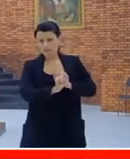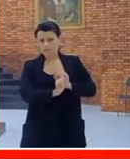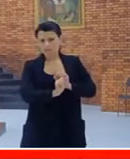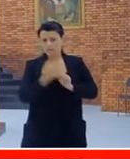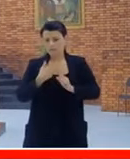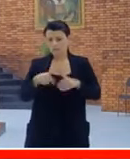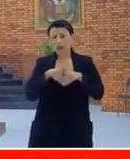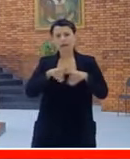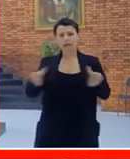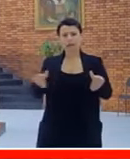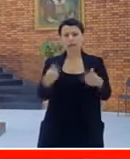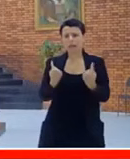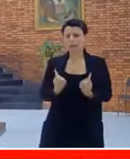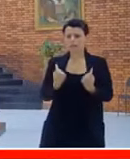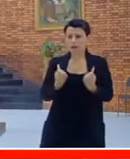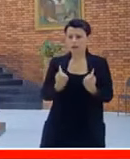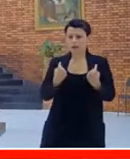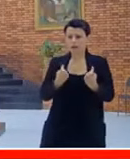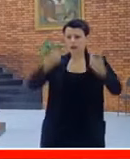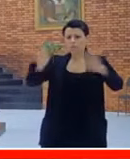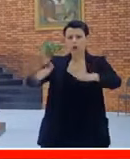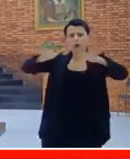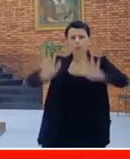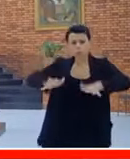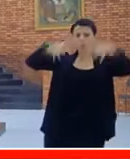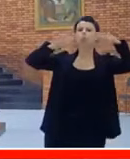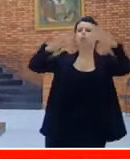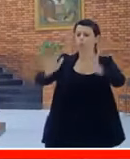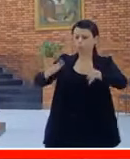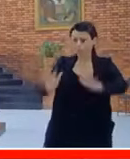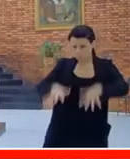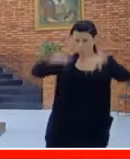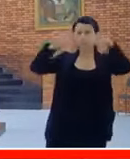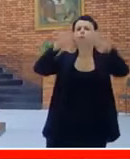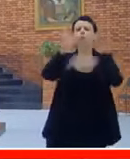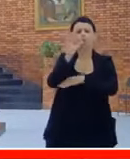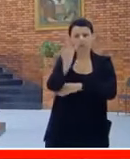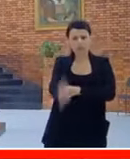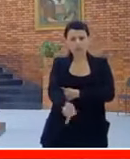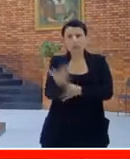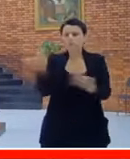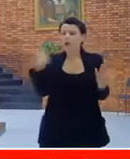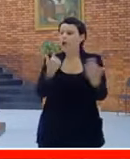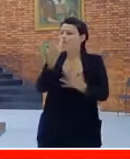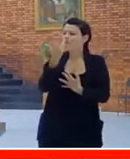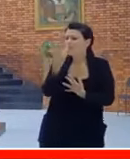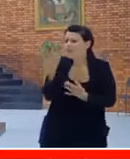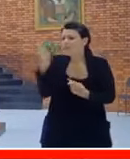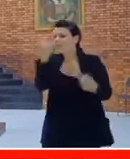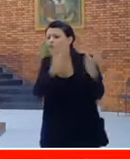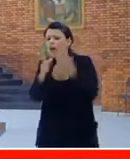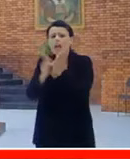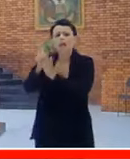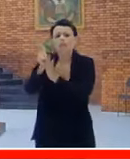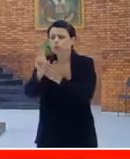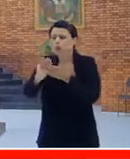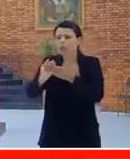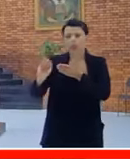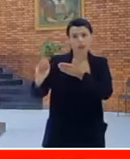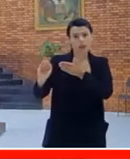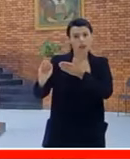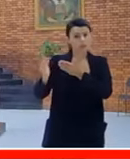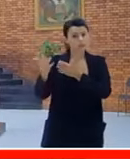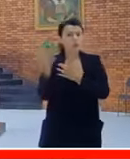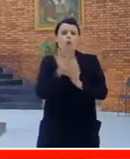alla riva, ad ascoltare il fragore del mare, più che il desiderio di cercare Gesù. O a volte